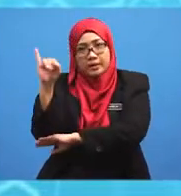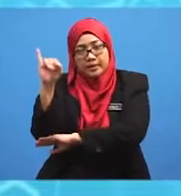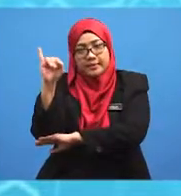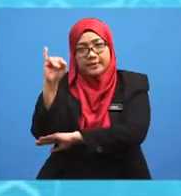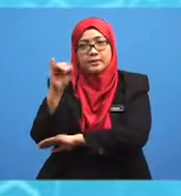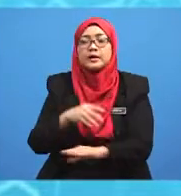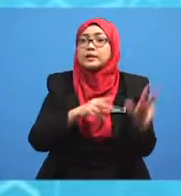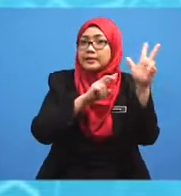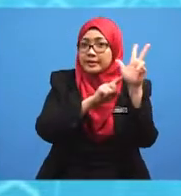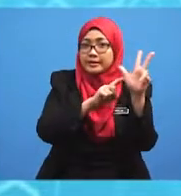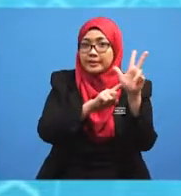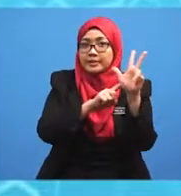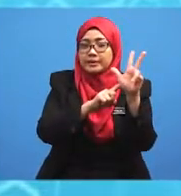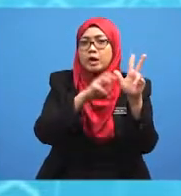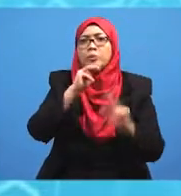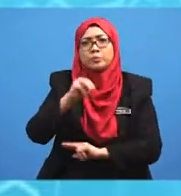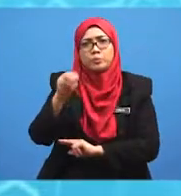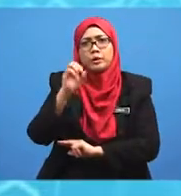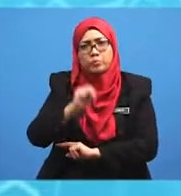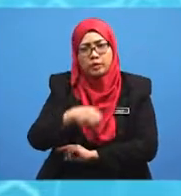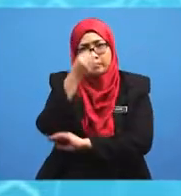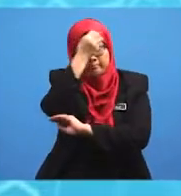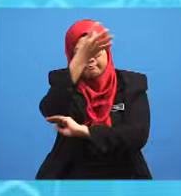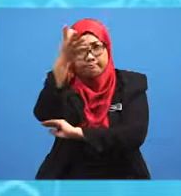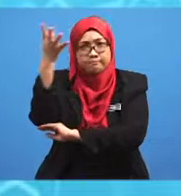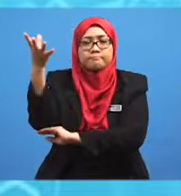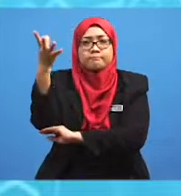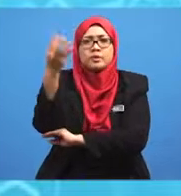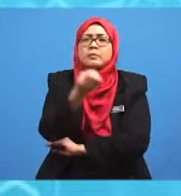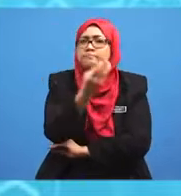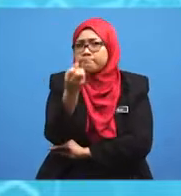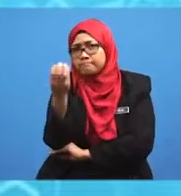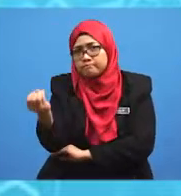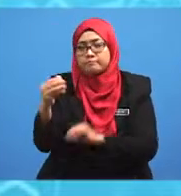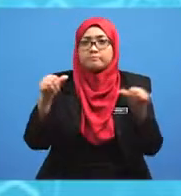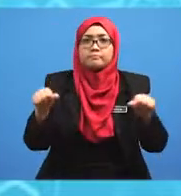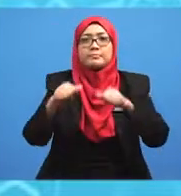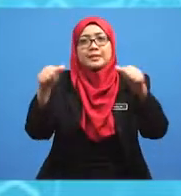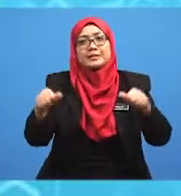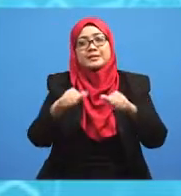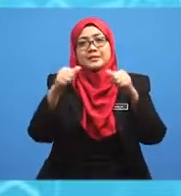terakhir, menerangkan beberapa aplikasi radioisotop.